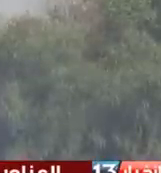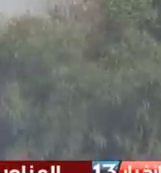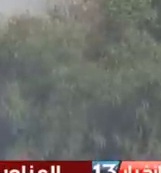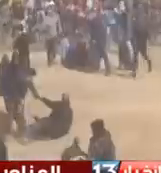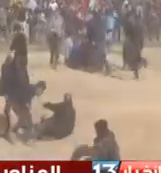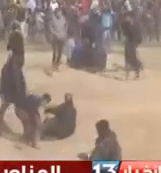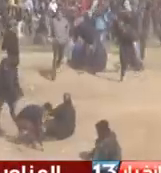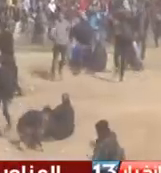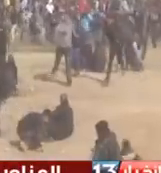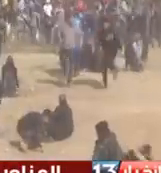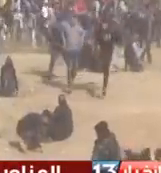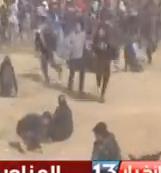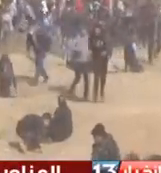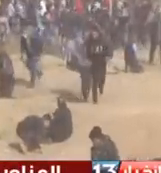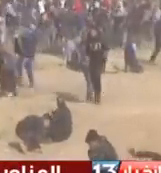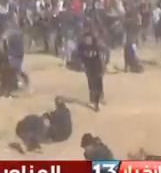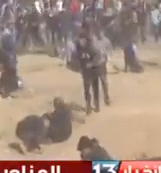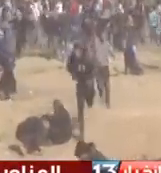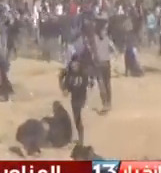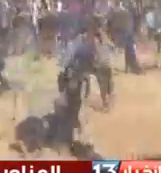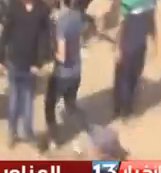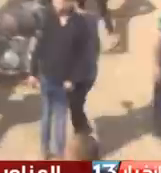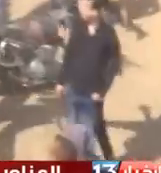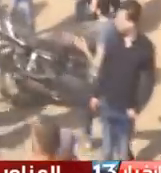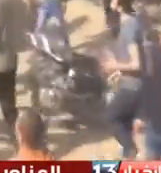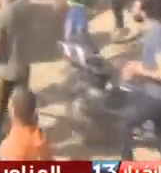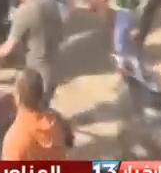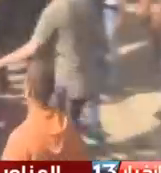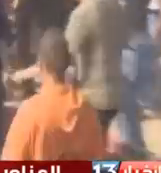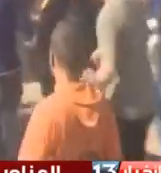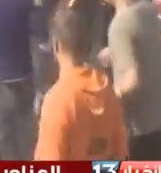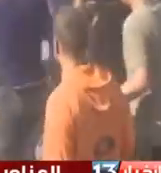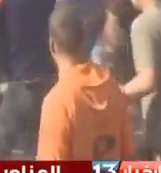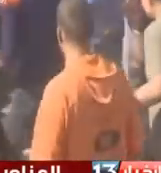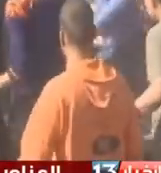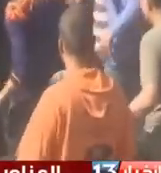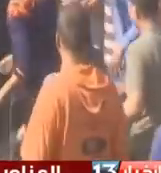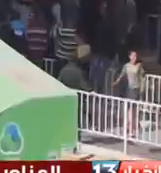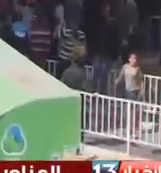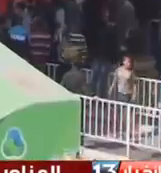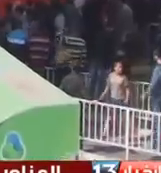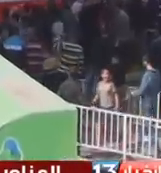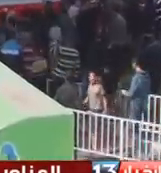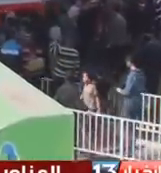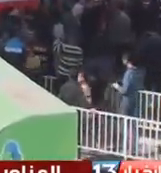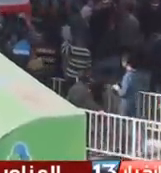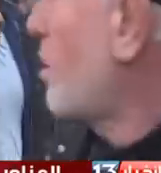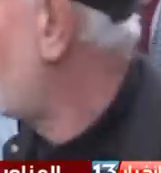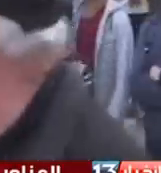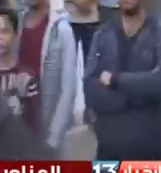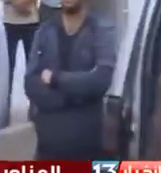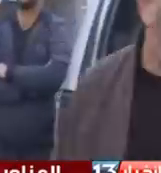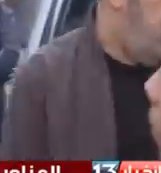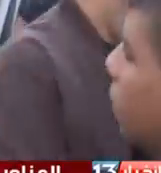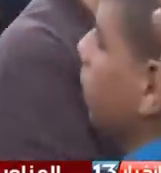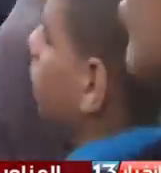ارتفاع حصيلة الشهداء الفلسطينيين في المسيرات الشعبية السلمية إلى 10، وواشنطن ترفض تبني مجلس الأمن بياناً